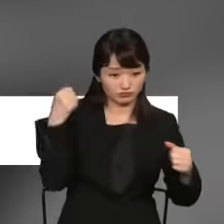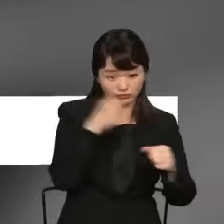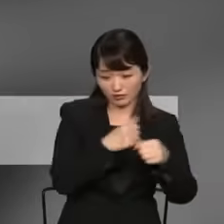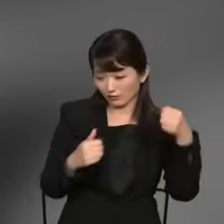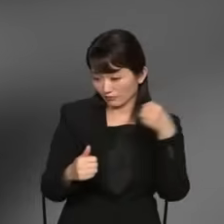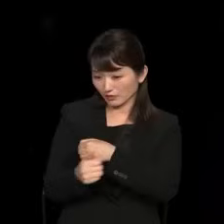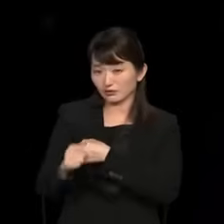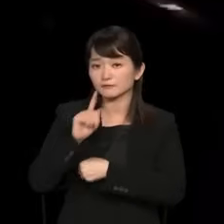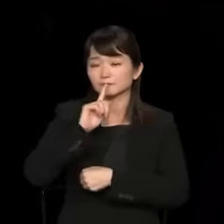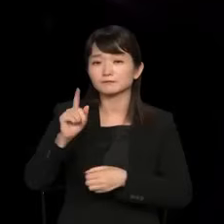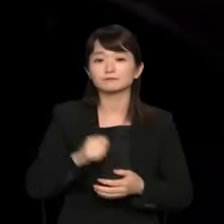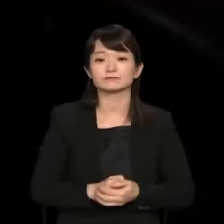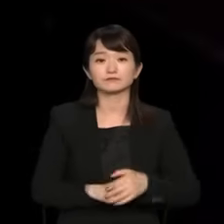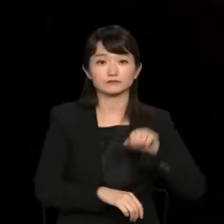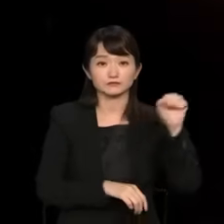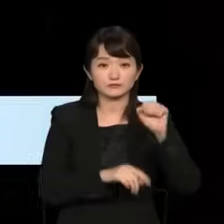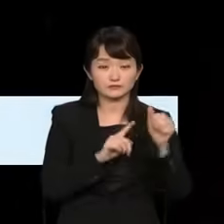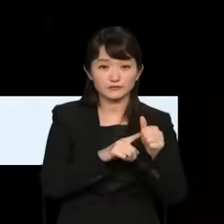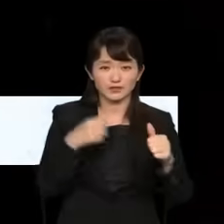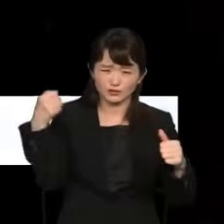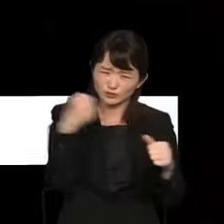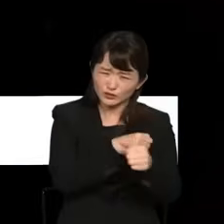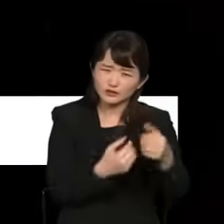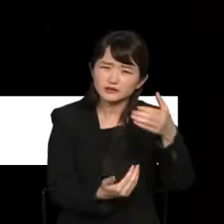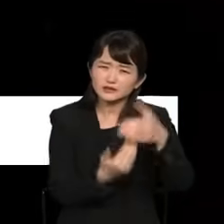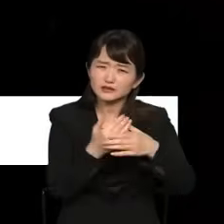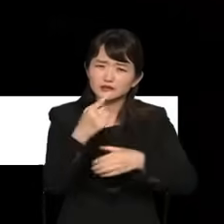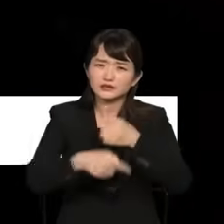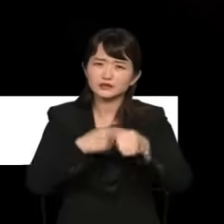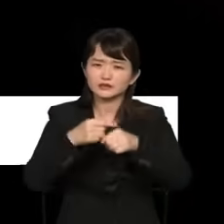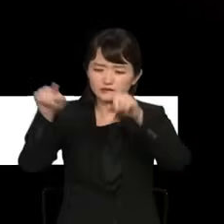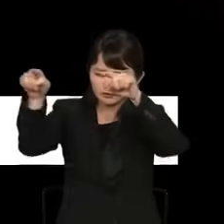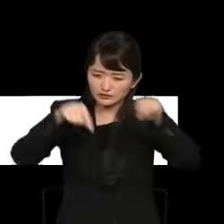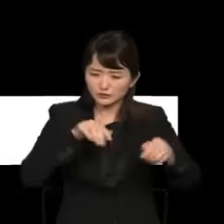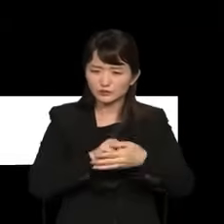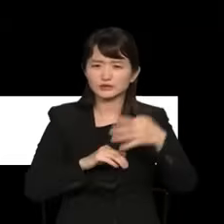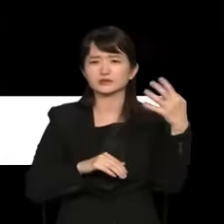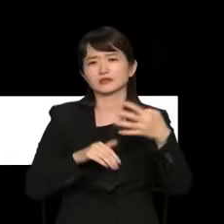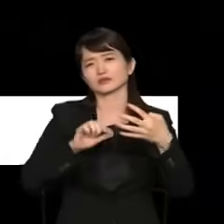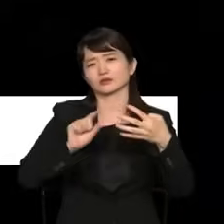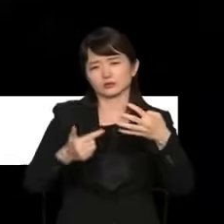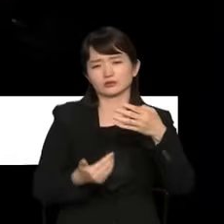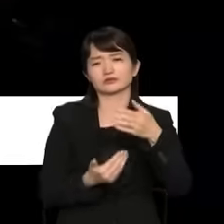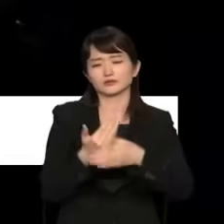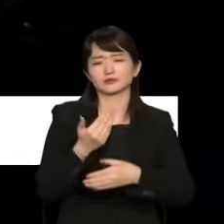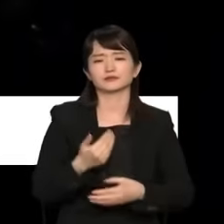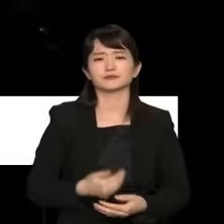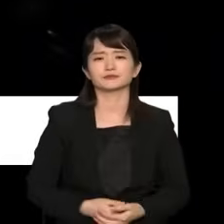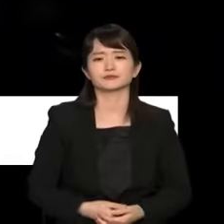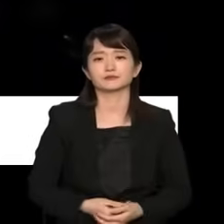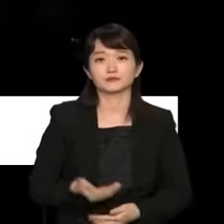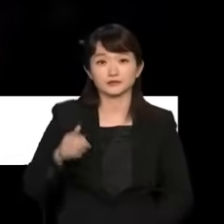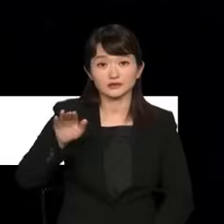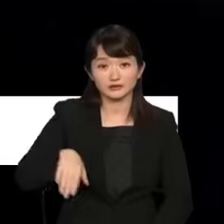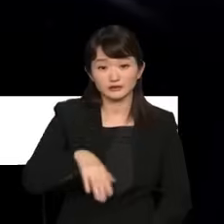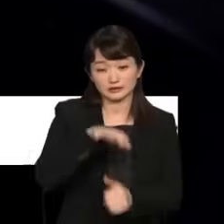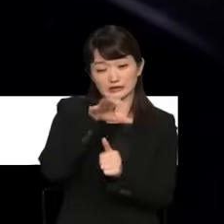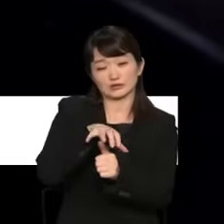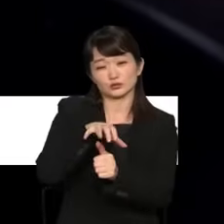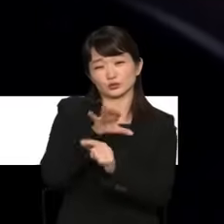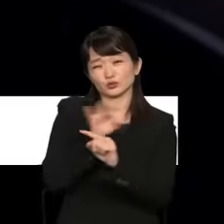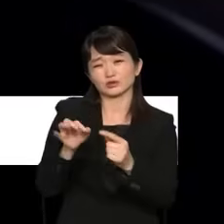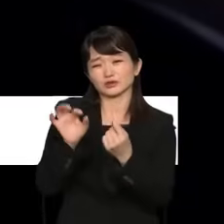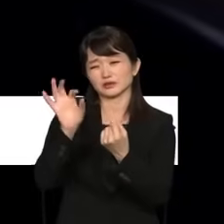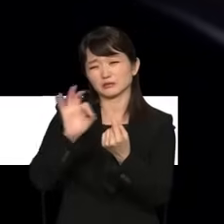있습니다. 운전자를 폭행하는 사건은 한해 전국에서 4천 건 정도 발생하고 있습니다. 하지만 구속률은